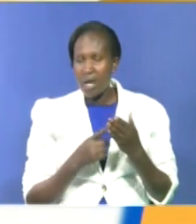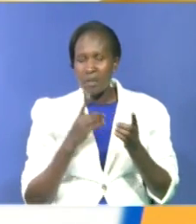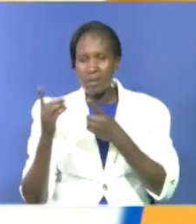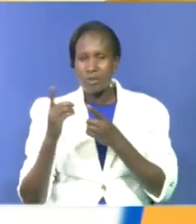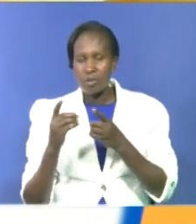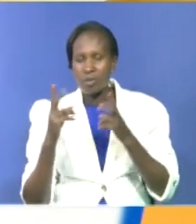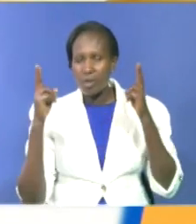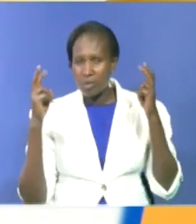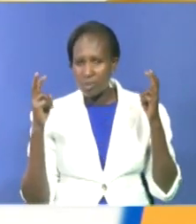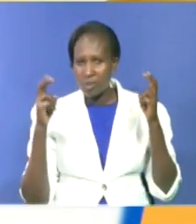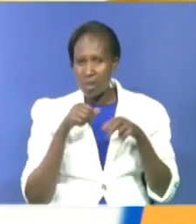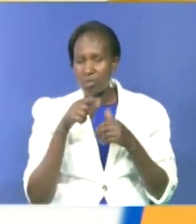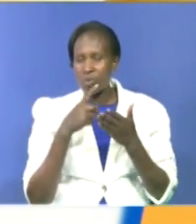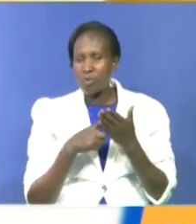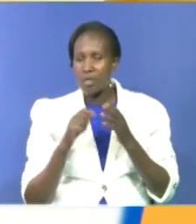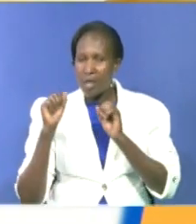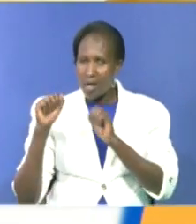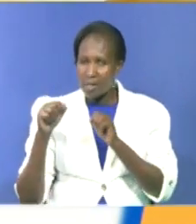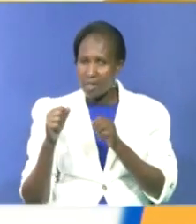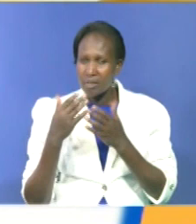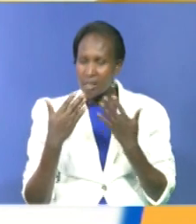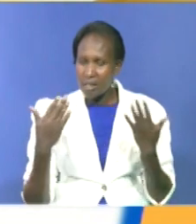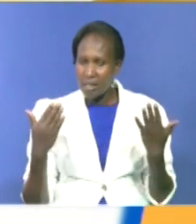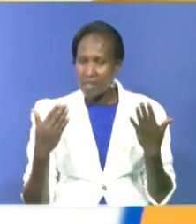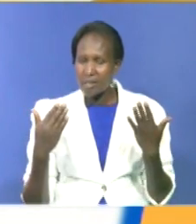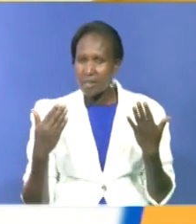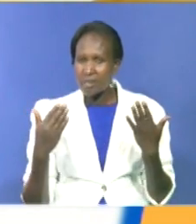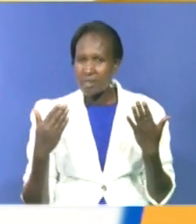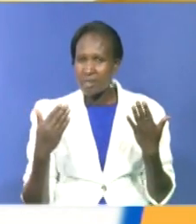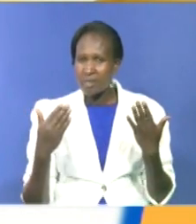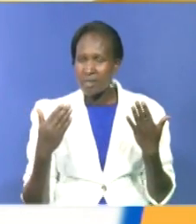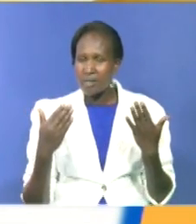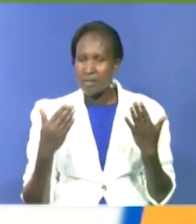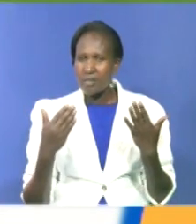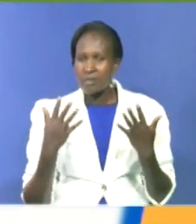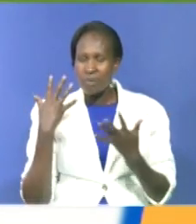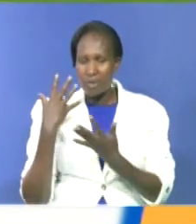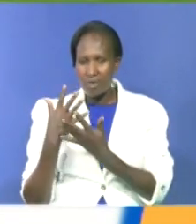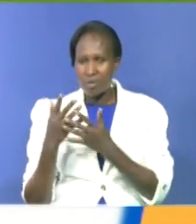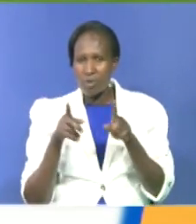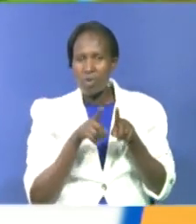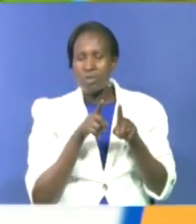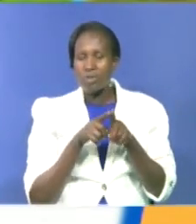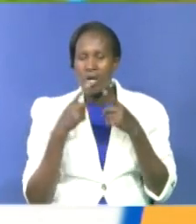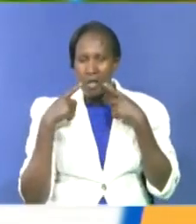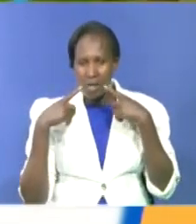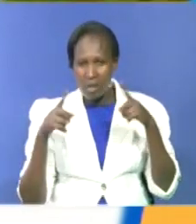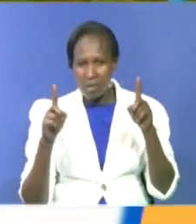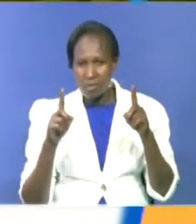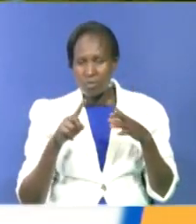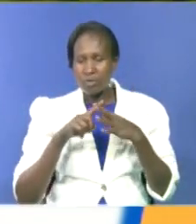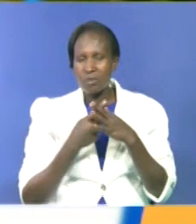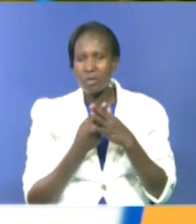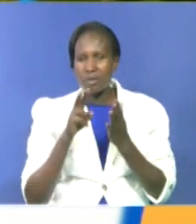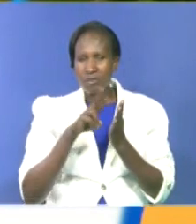this morning at 7 o'clock and agreed this thing doesn't make sense. Disarm the officer, arrest him. Pia alitangaza kuzinduliwa kwa usajili